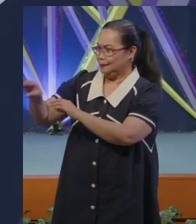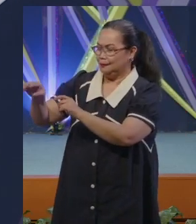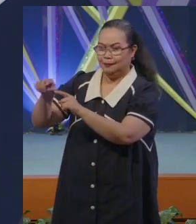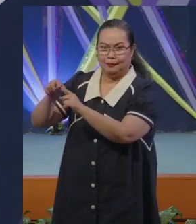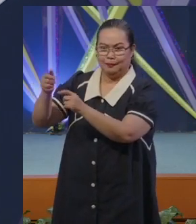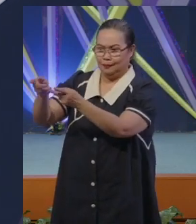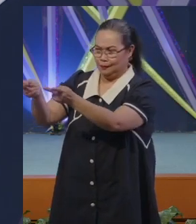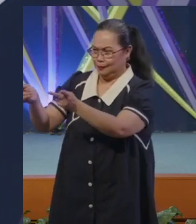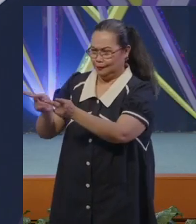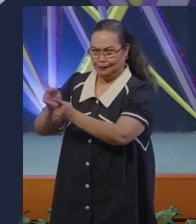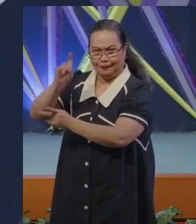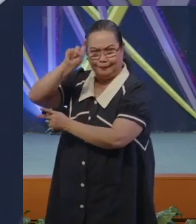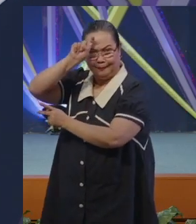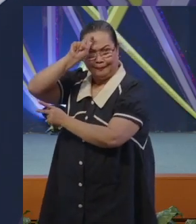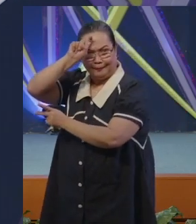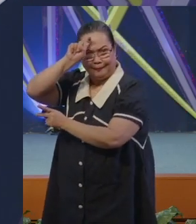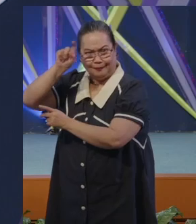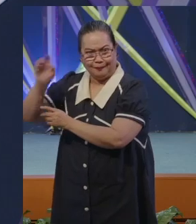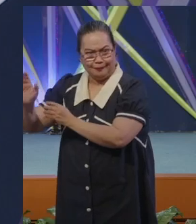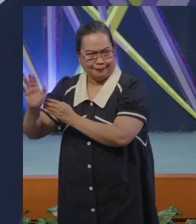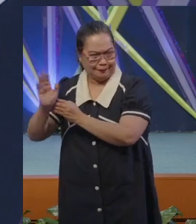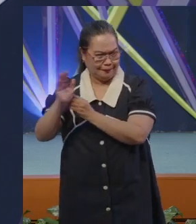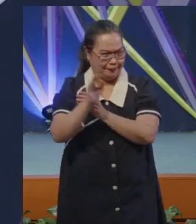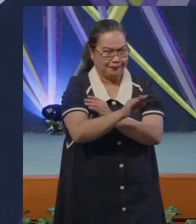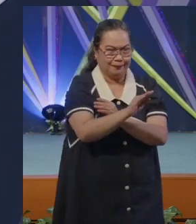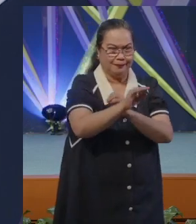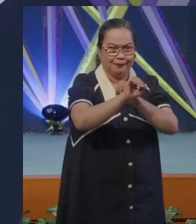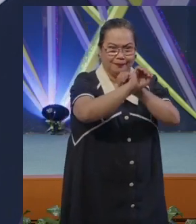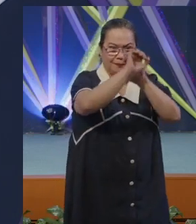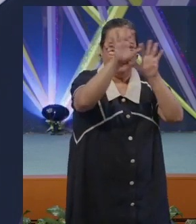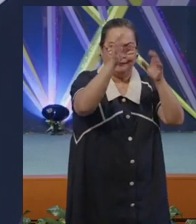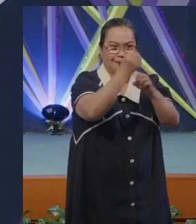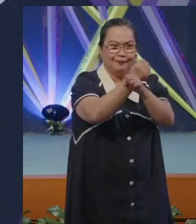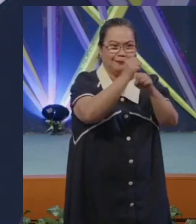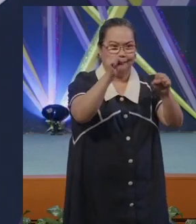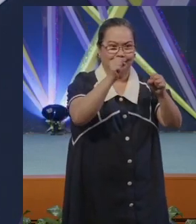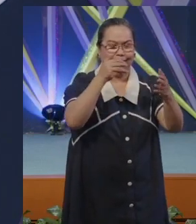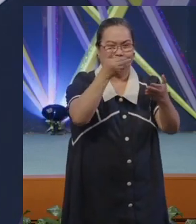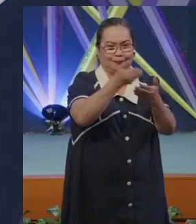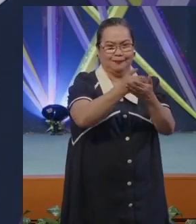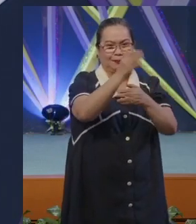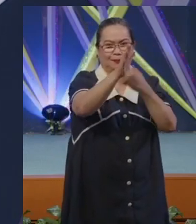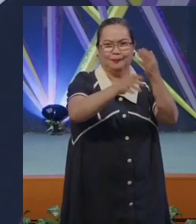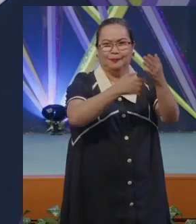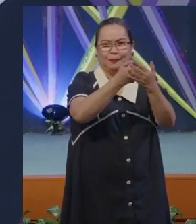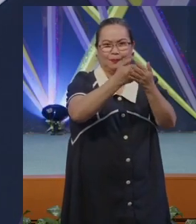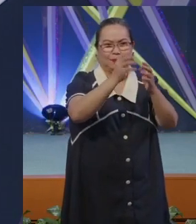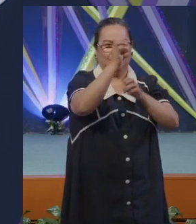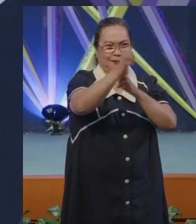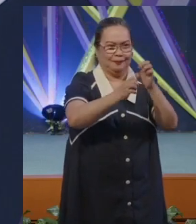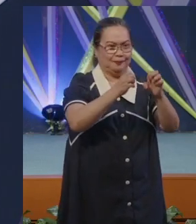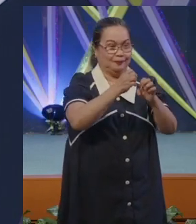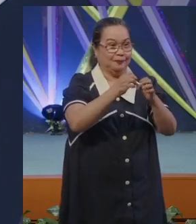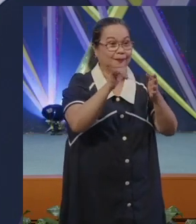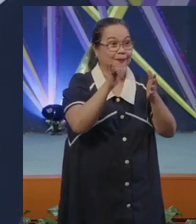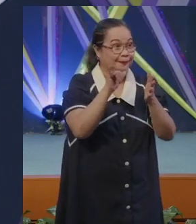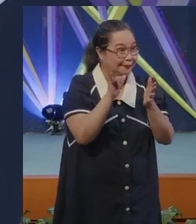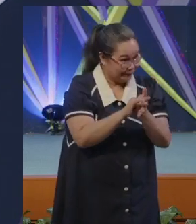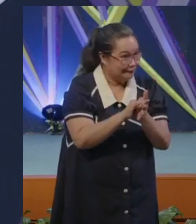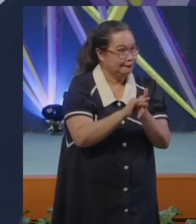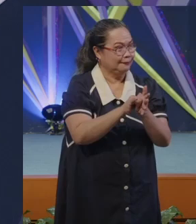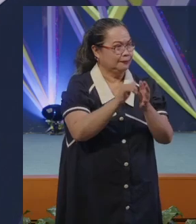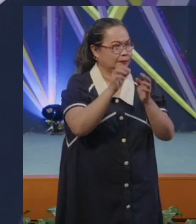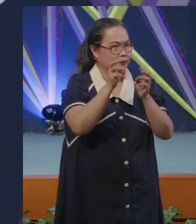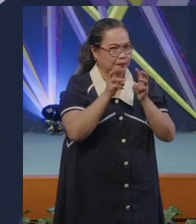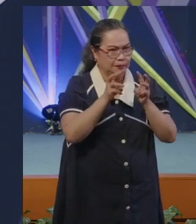sabi niya, I will make you as a light for the nations that my salvation may reach to the end of the earth. Yung pong paraan kung paano